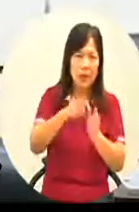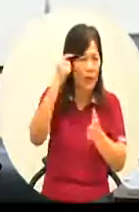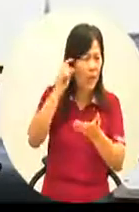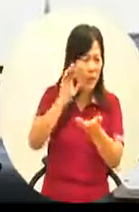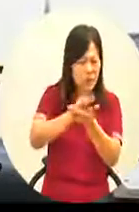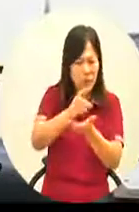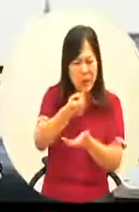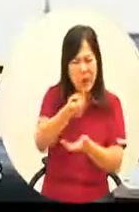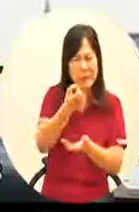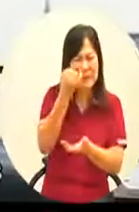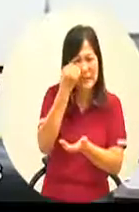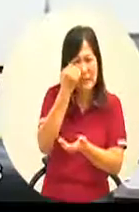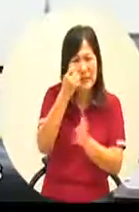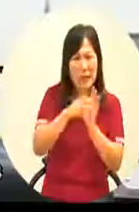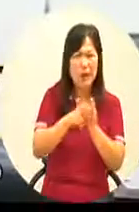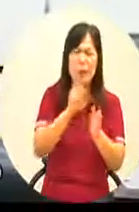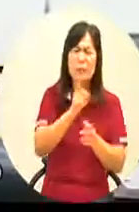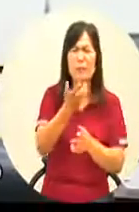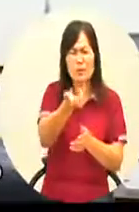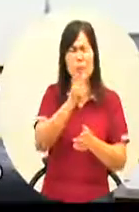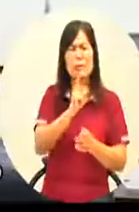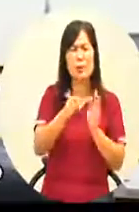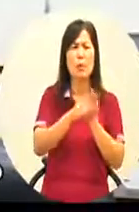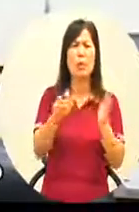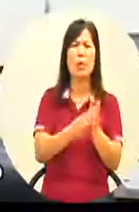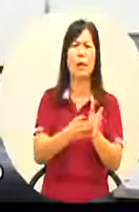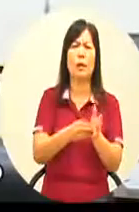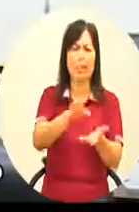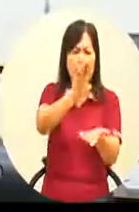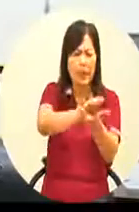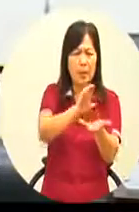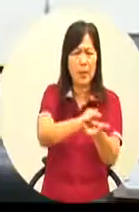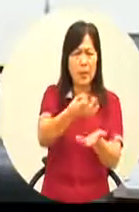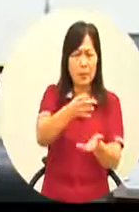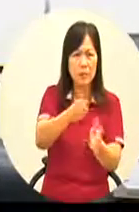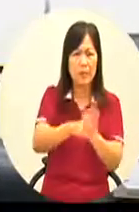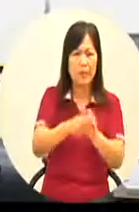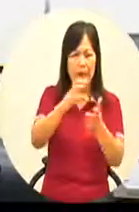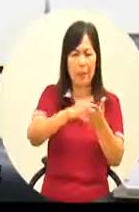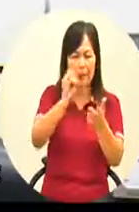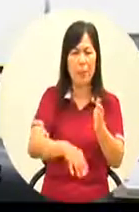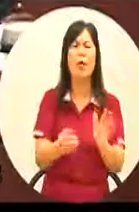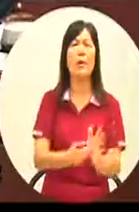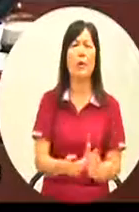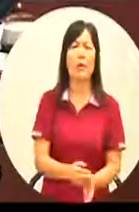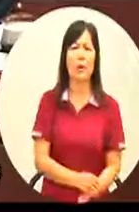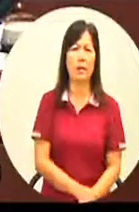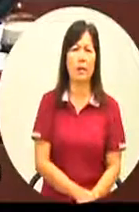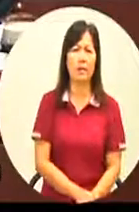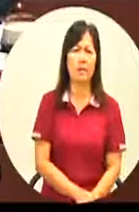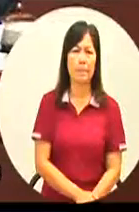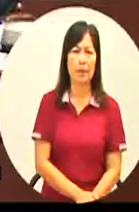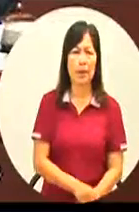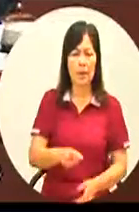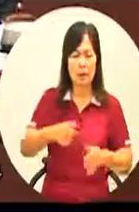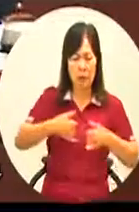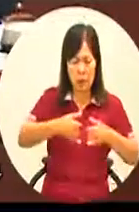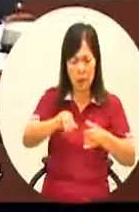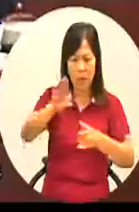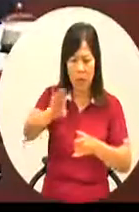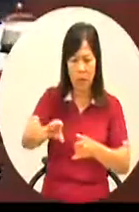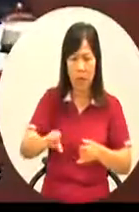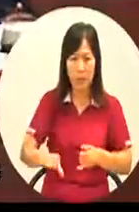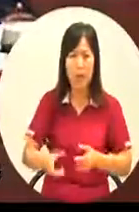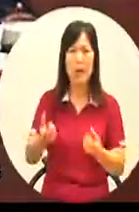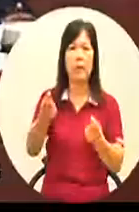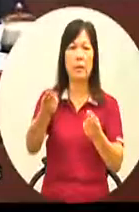小钱，因为我们以前讲过，停车场有收费，被我们把它废除掉的嘛。 那个就咱这个路边收费迄种